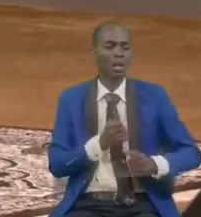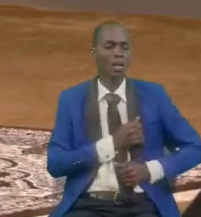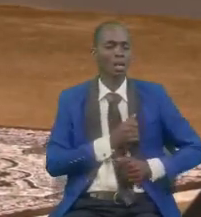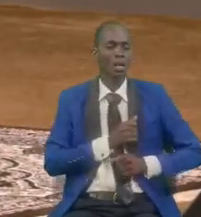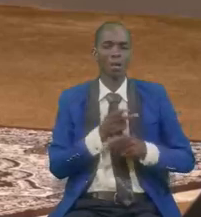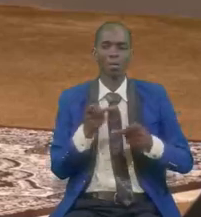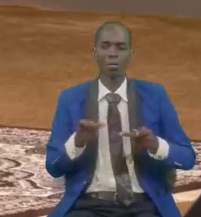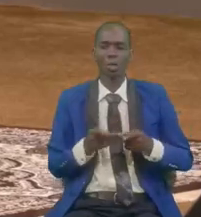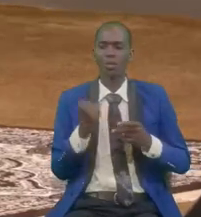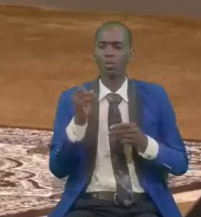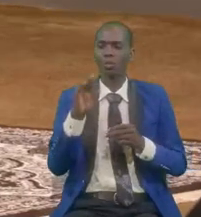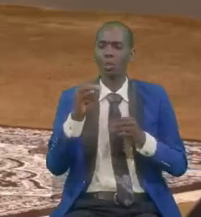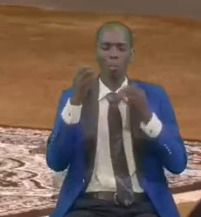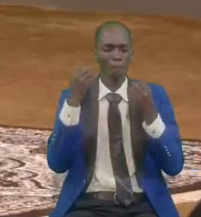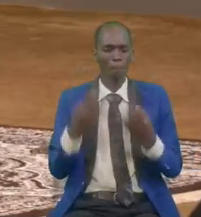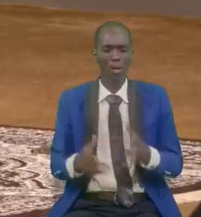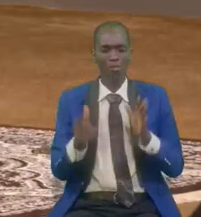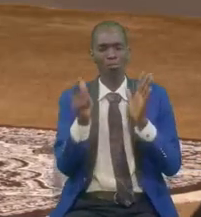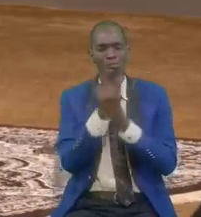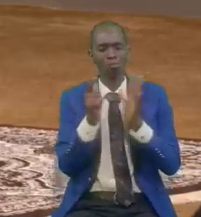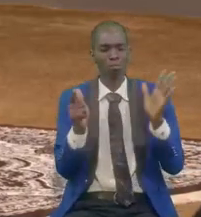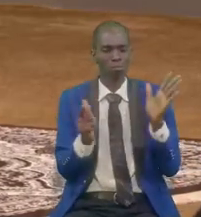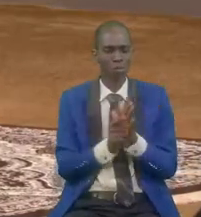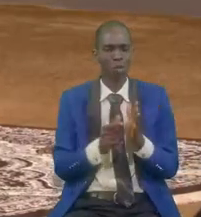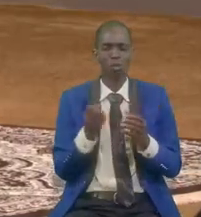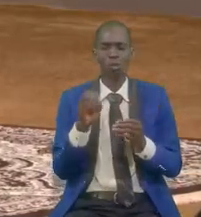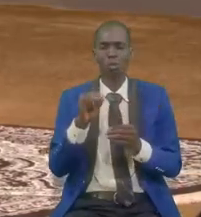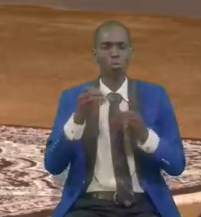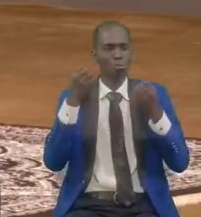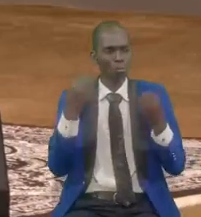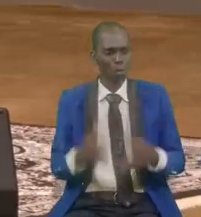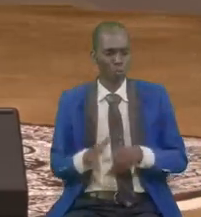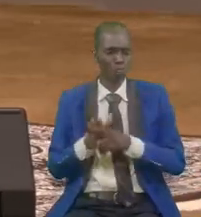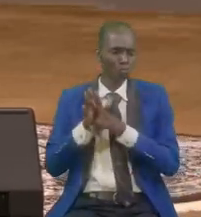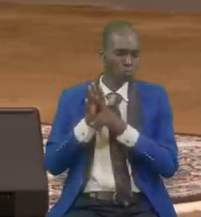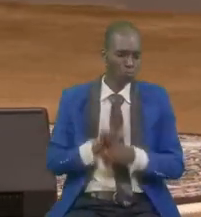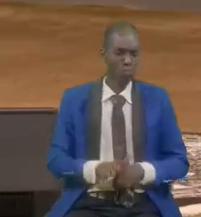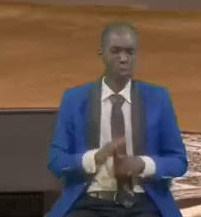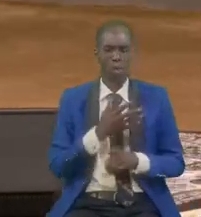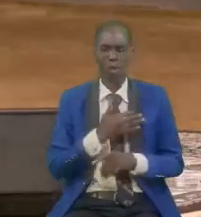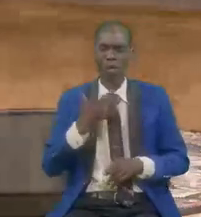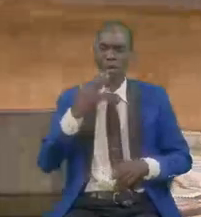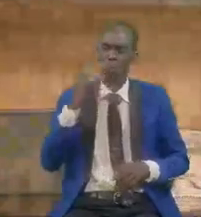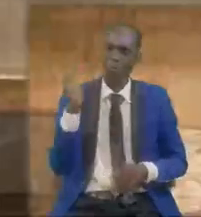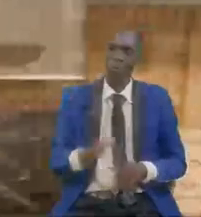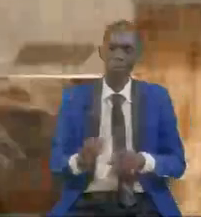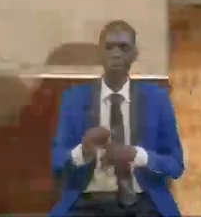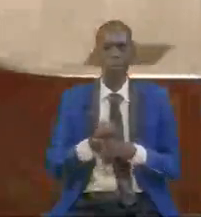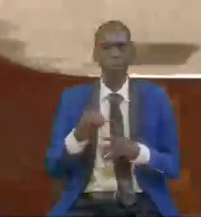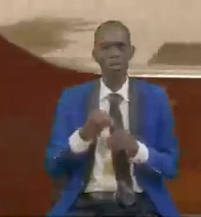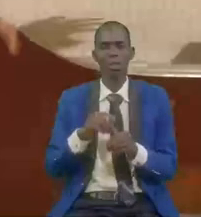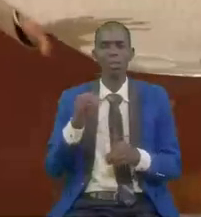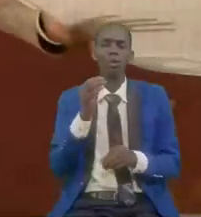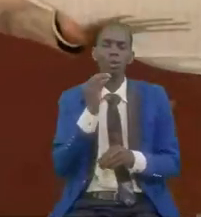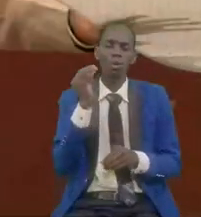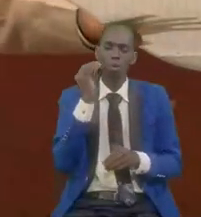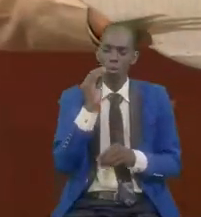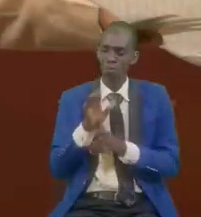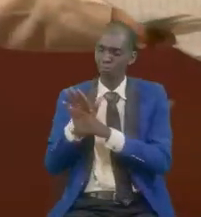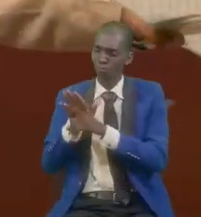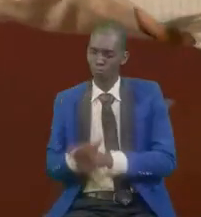une garnison. Et il y a beaucoup de pression, beaucoup de méchanceté dans la famille, dans le foyer.